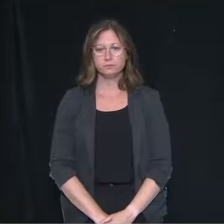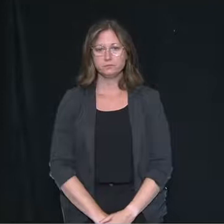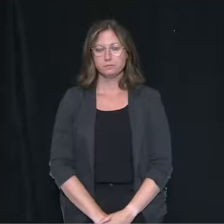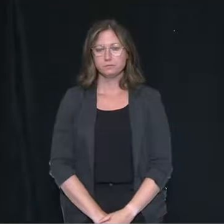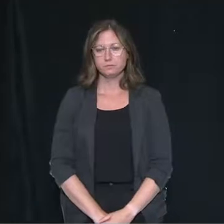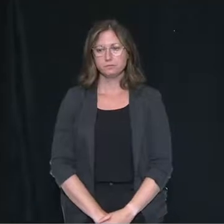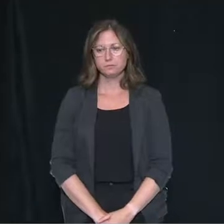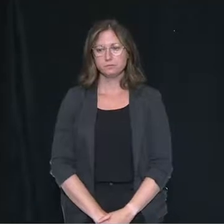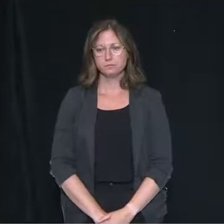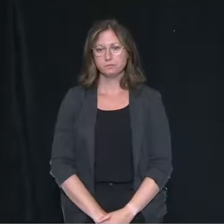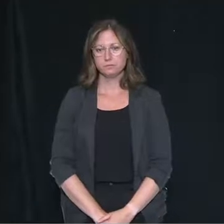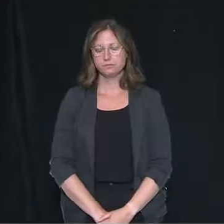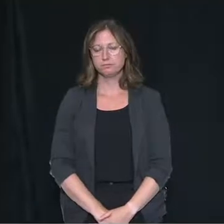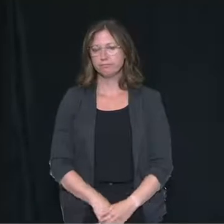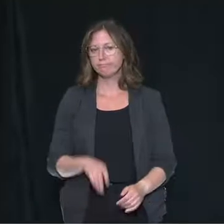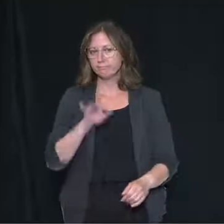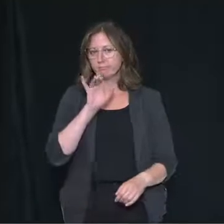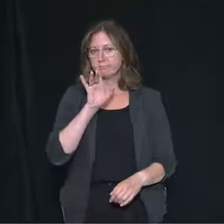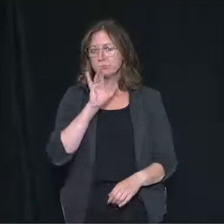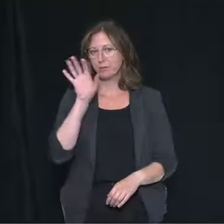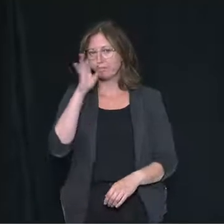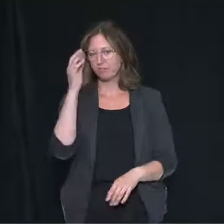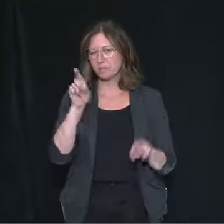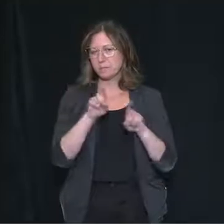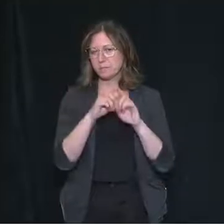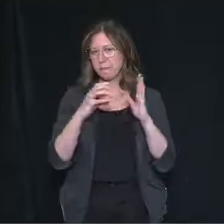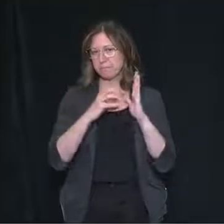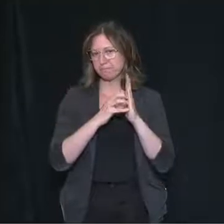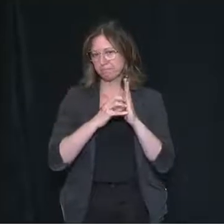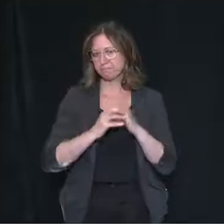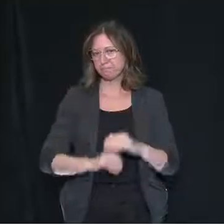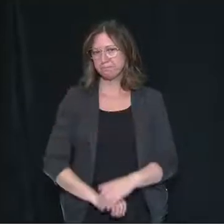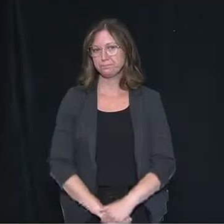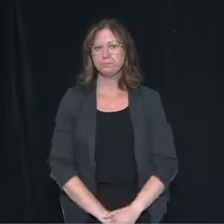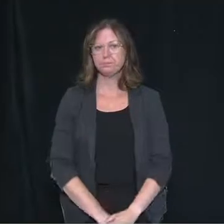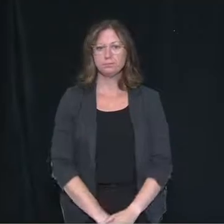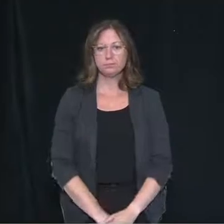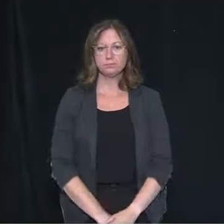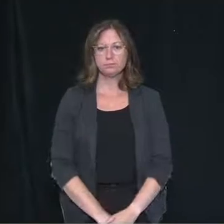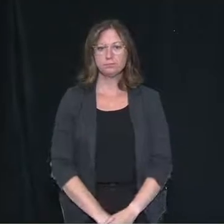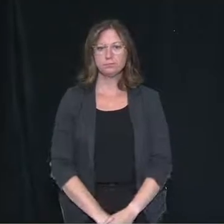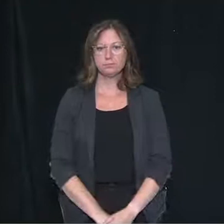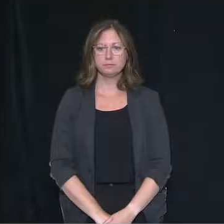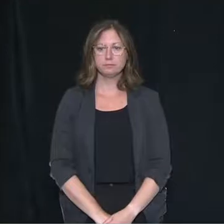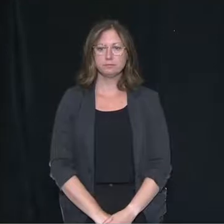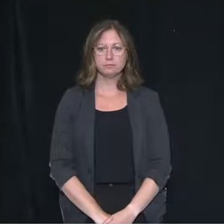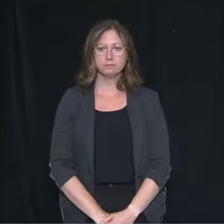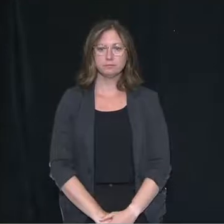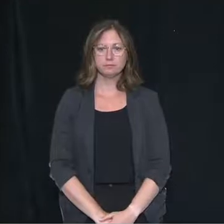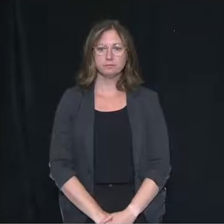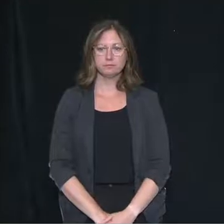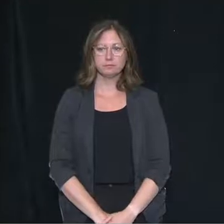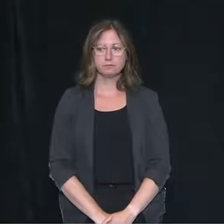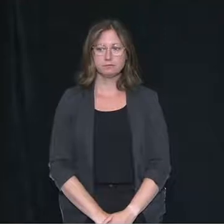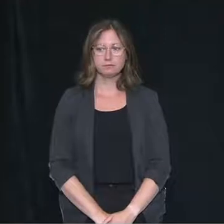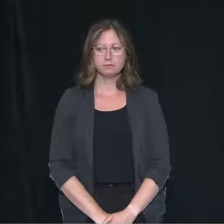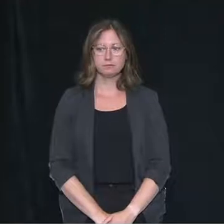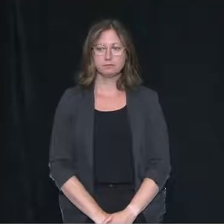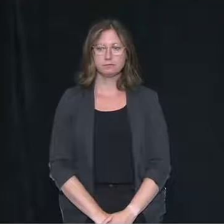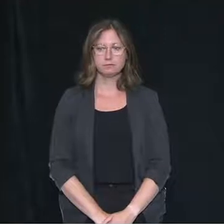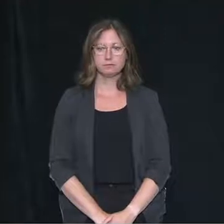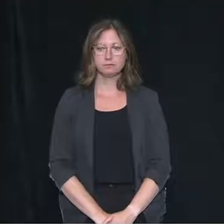avec courage. Ces femmes auraient pu mal réagir envers tous ceux qui s'opposaient à ce